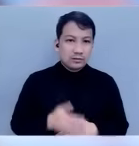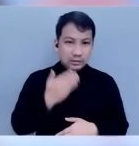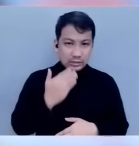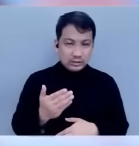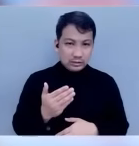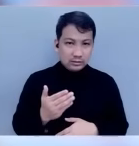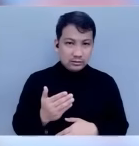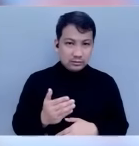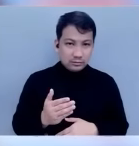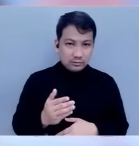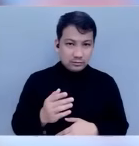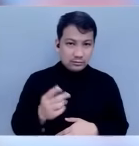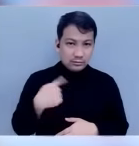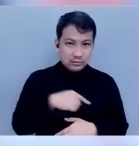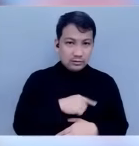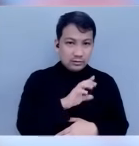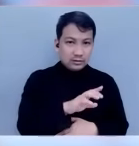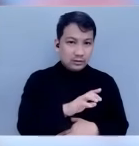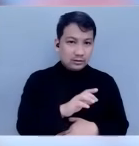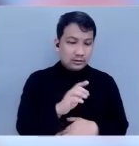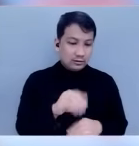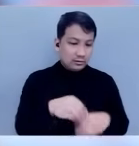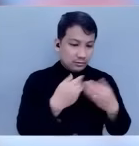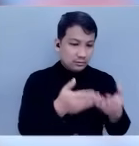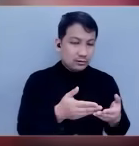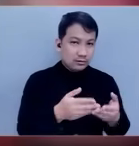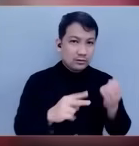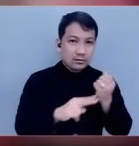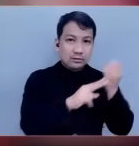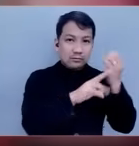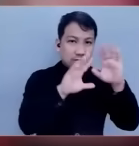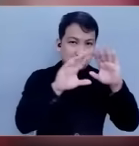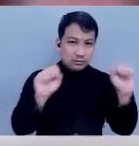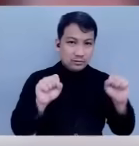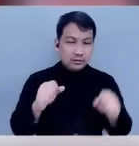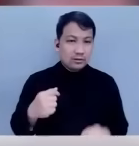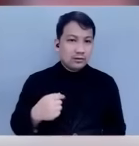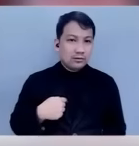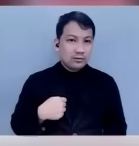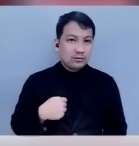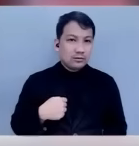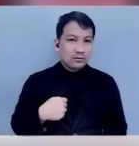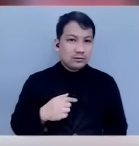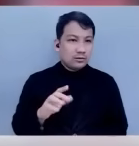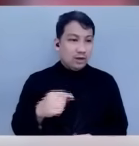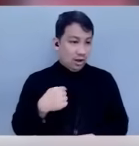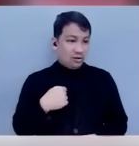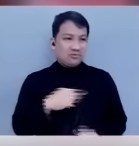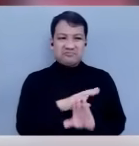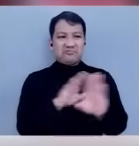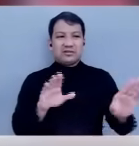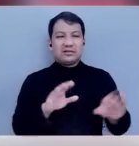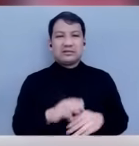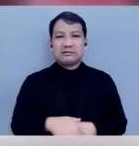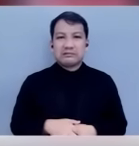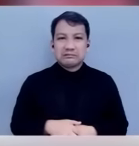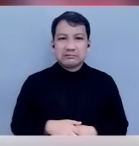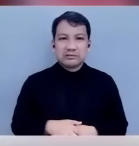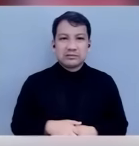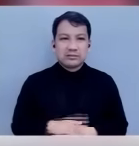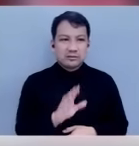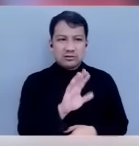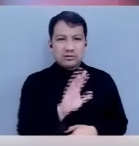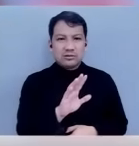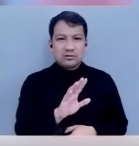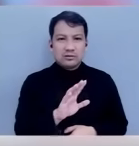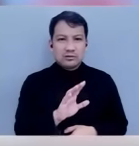Pastor. Nabinigyan si Inday ng Vice Presidency. Ako kay Inday, do not. Huwag ka na mag-ambis,